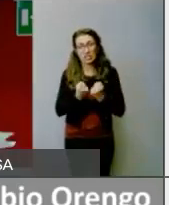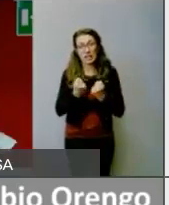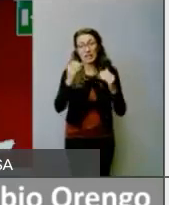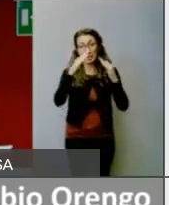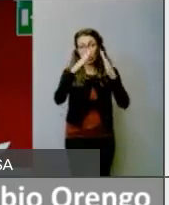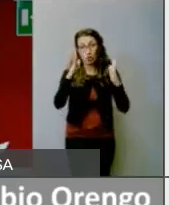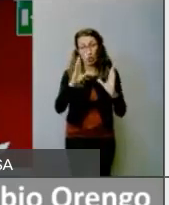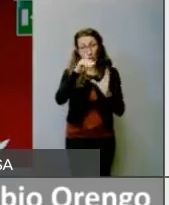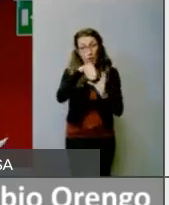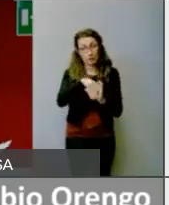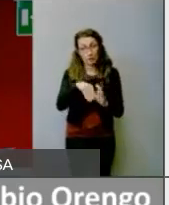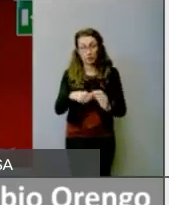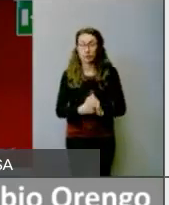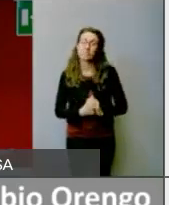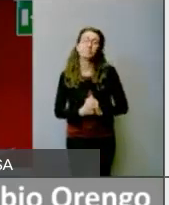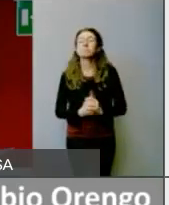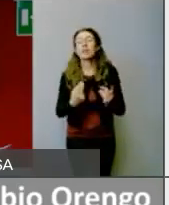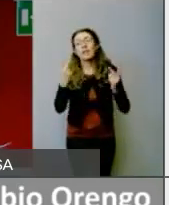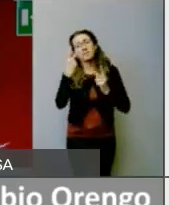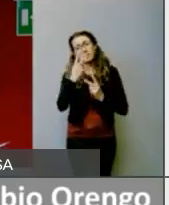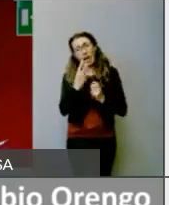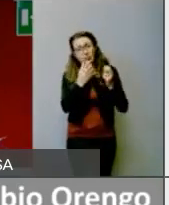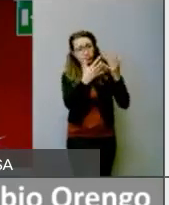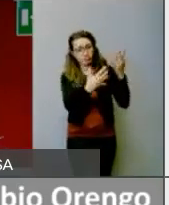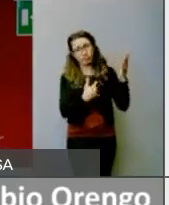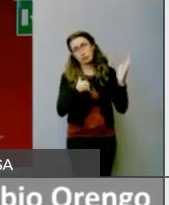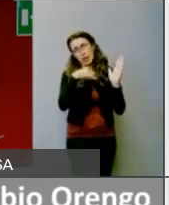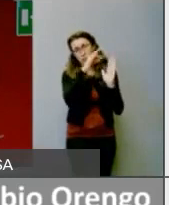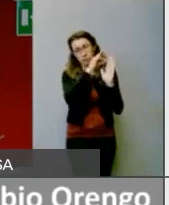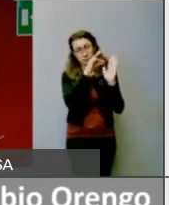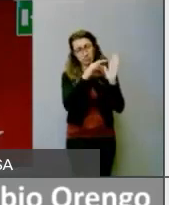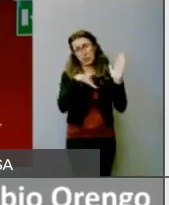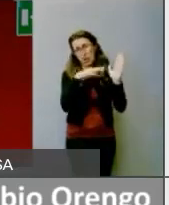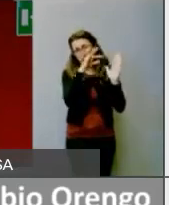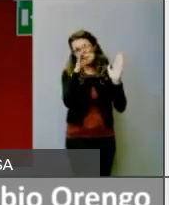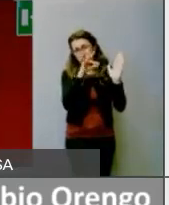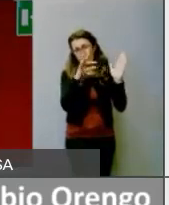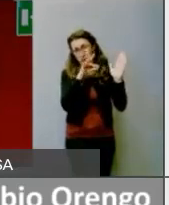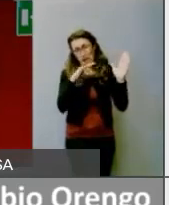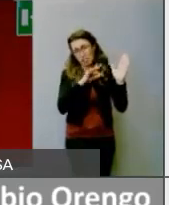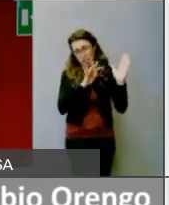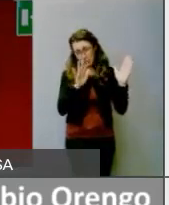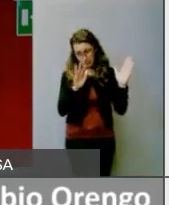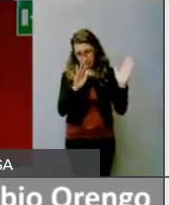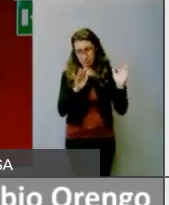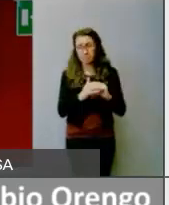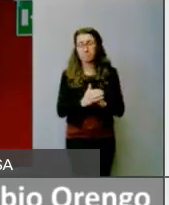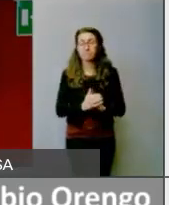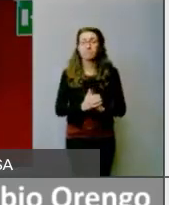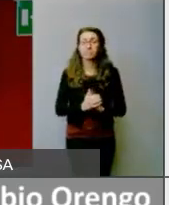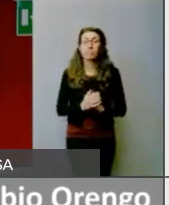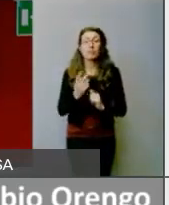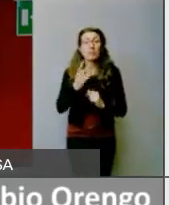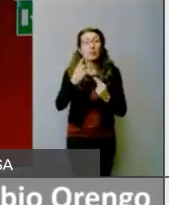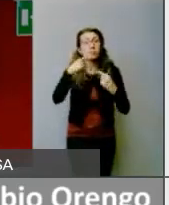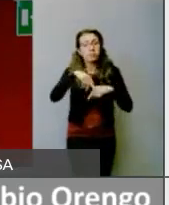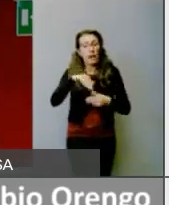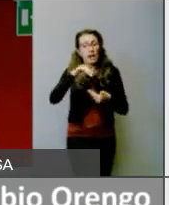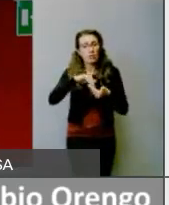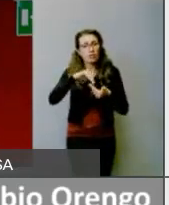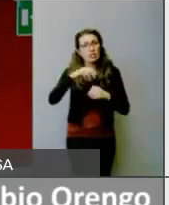punti, diciamo, più qualificanti dell'associazione pediatri extra ospedalieri della